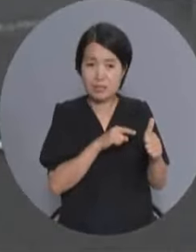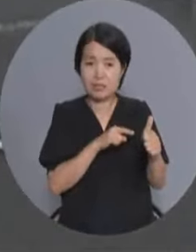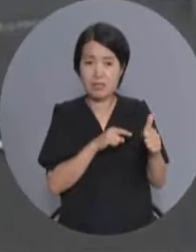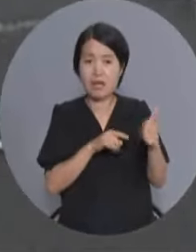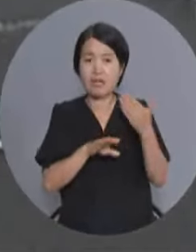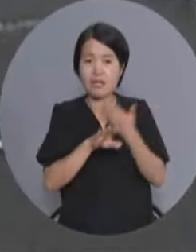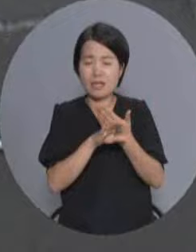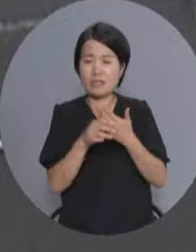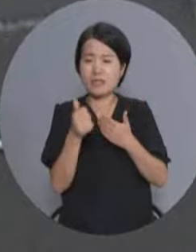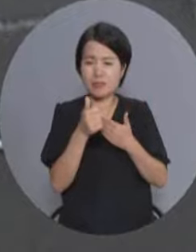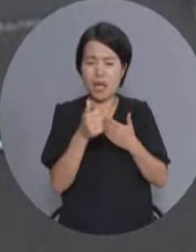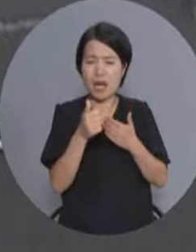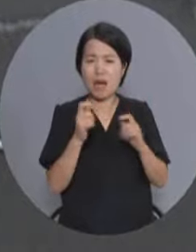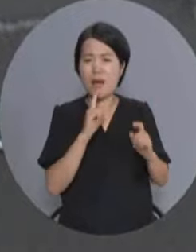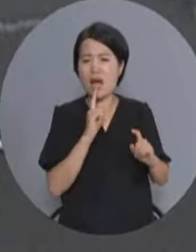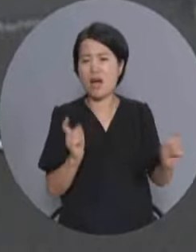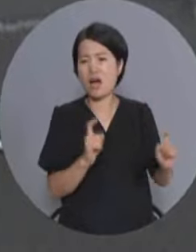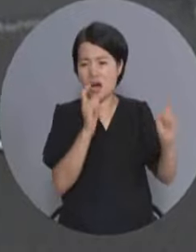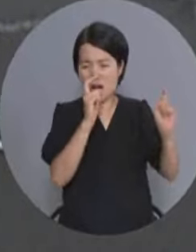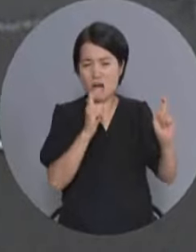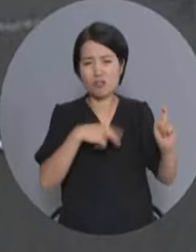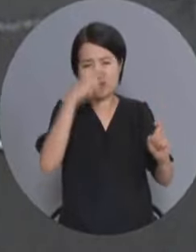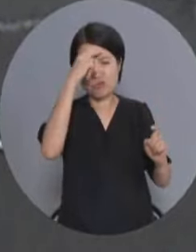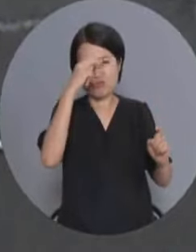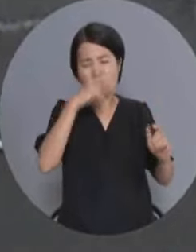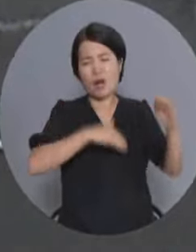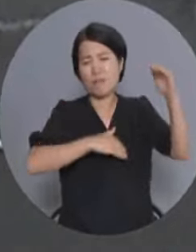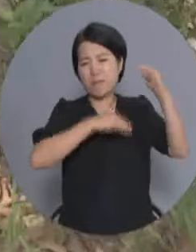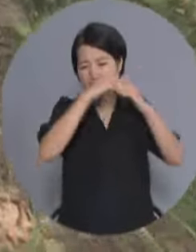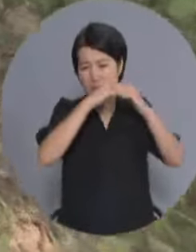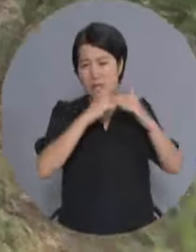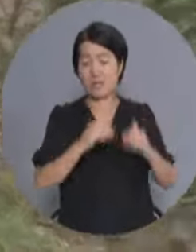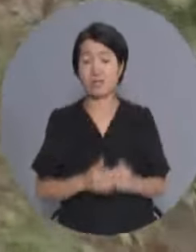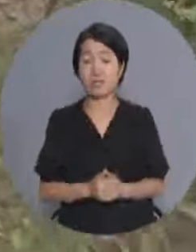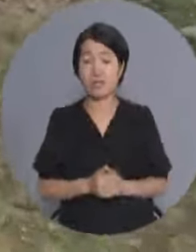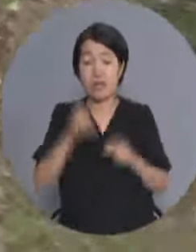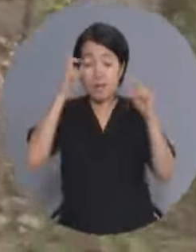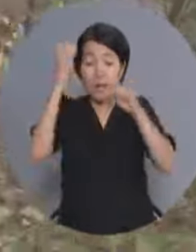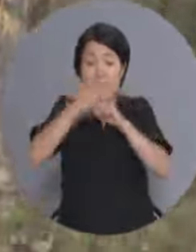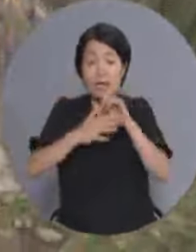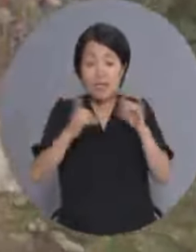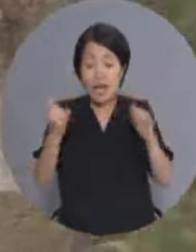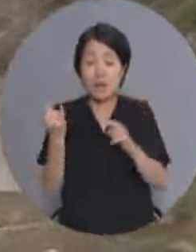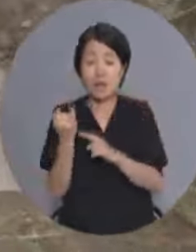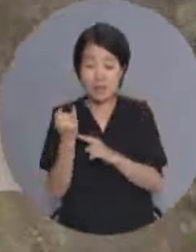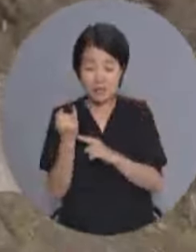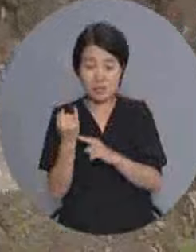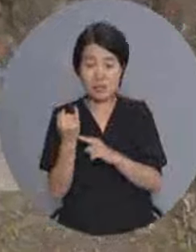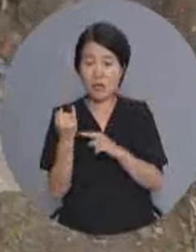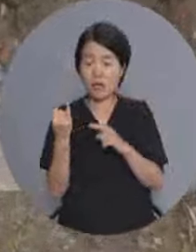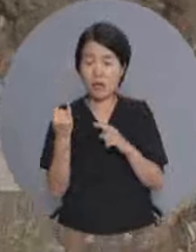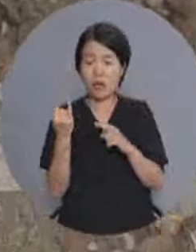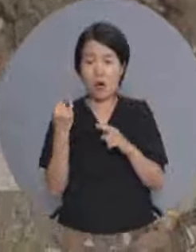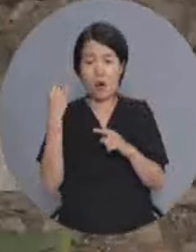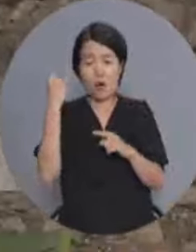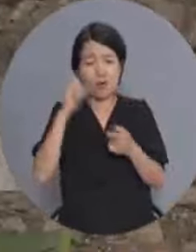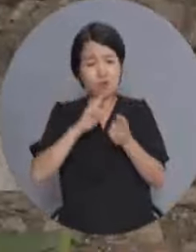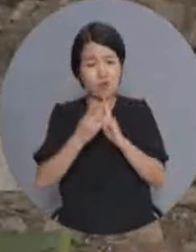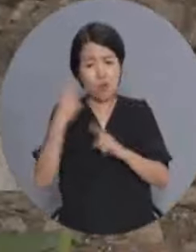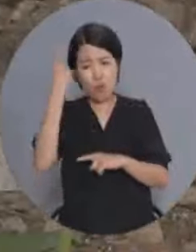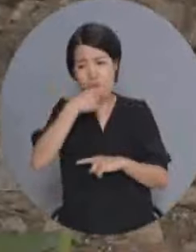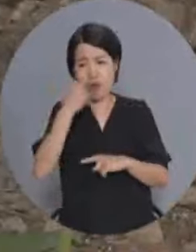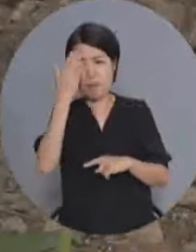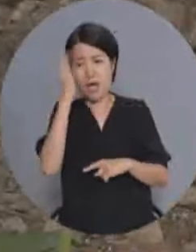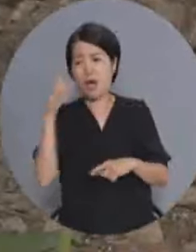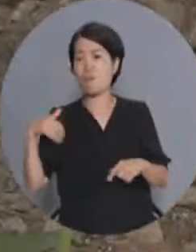말다툼 중이었고 만취한 상태였던 드 목격자에 따르면 여고생과 피의자는 전혀 모르는 사이였던